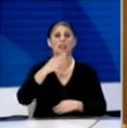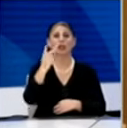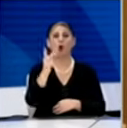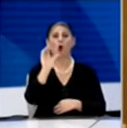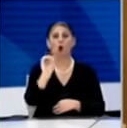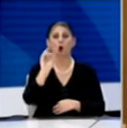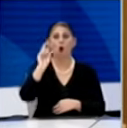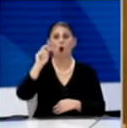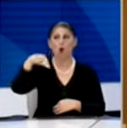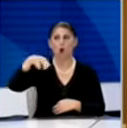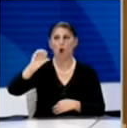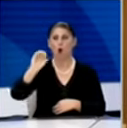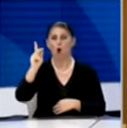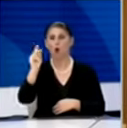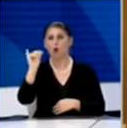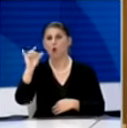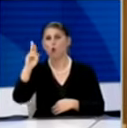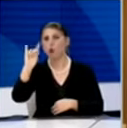Είναι μαζί μας